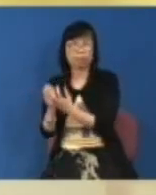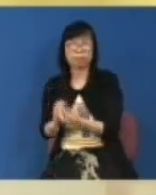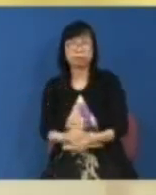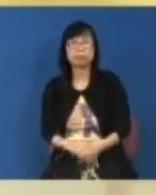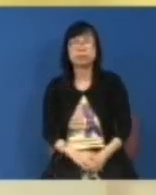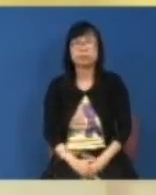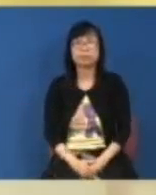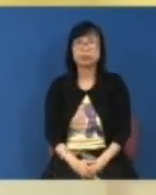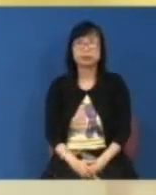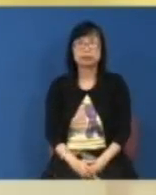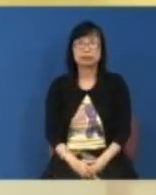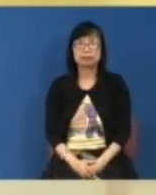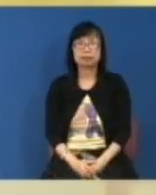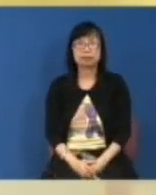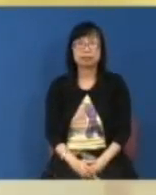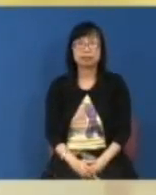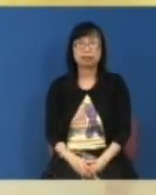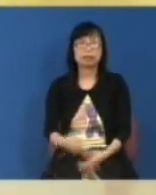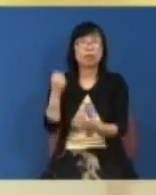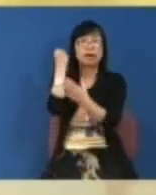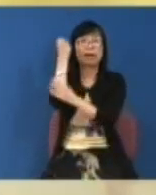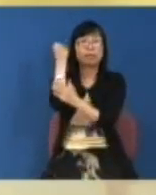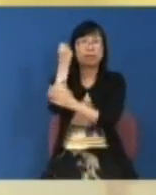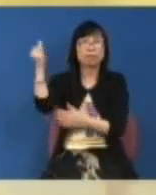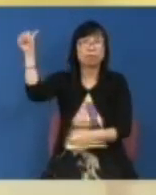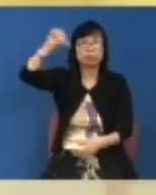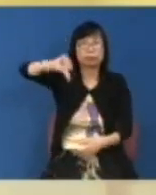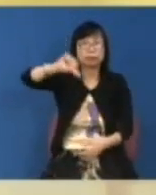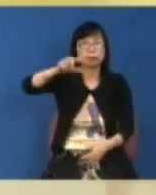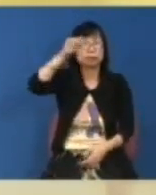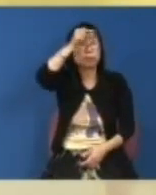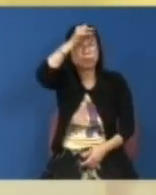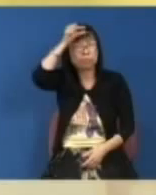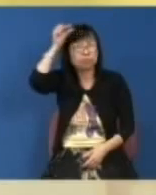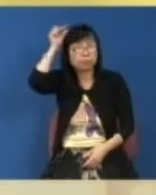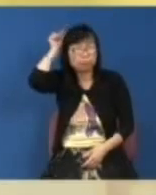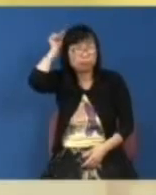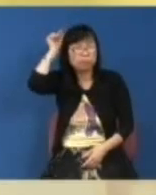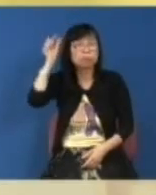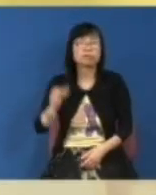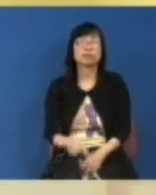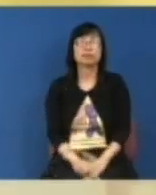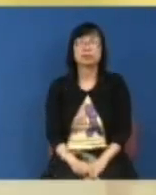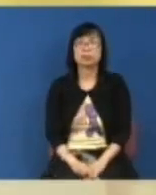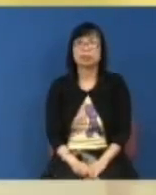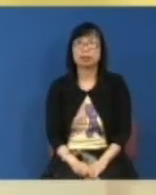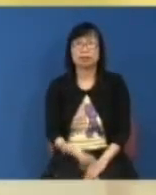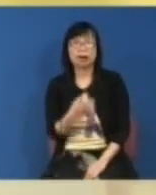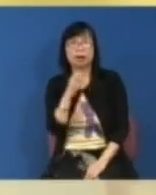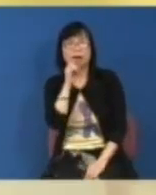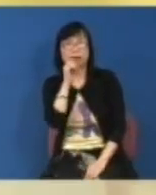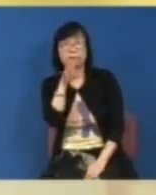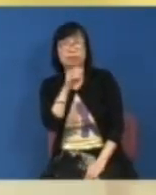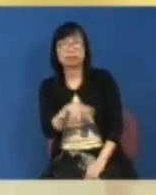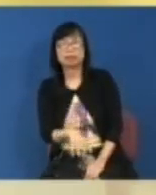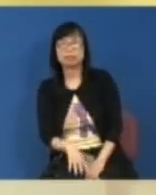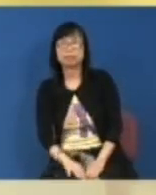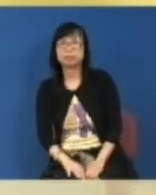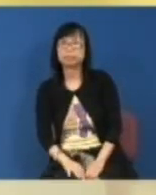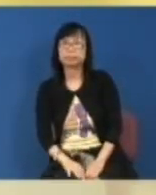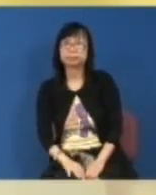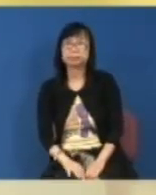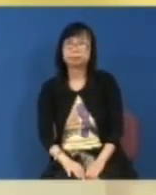係佢啦，唔好意思，佢哋反對倒董啊，唔好意思，係咪？即係我覺得。即係你真係要，